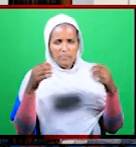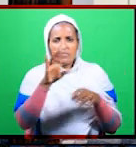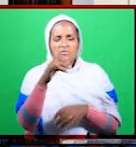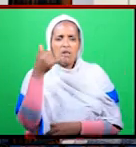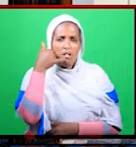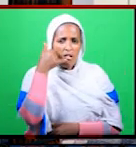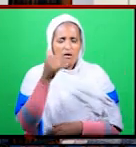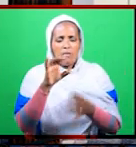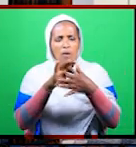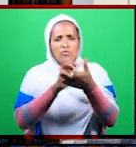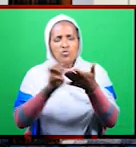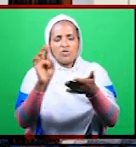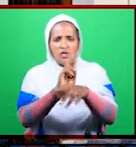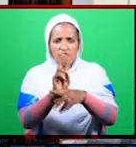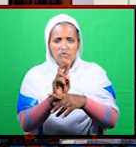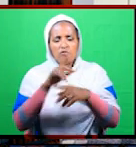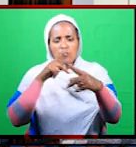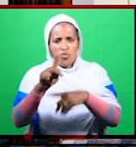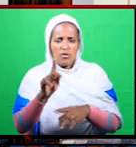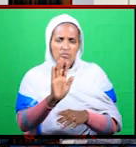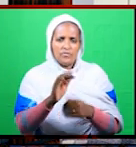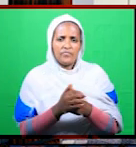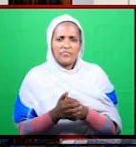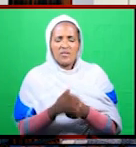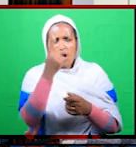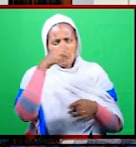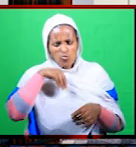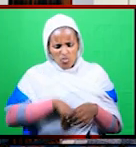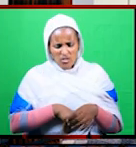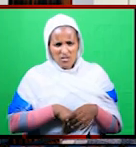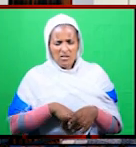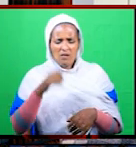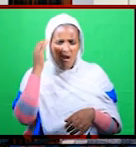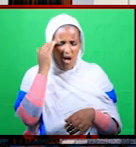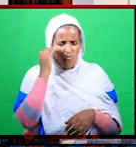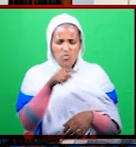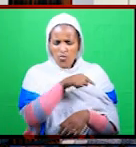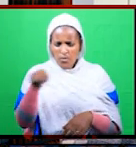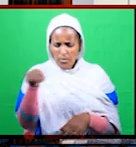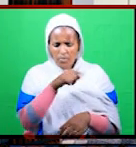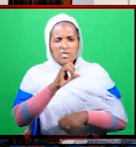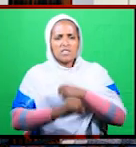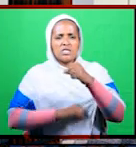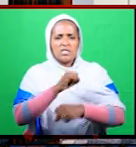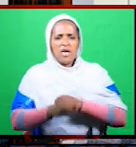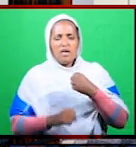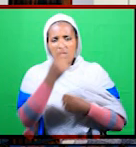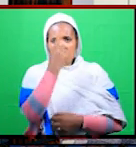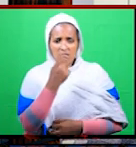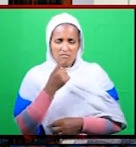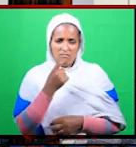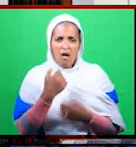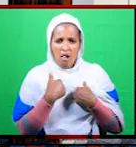እንደምን አላችሁ የማህበረ ቅዱሳን የቴሌቪዥን አዘጋጆች። አንድ በውስጤ የሚመላለስብኝና የሚያስጨንቀኝ